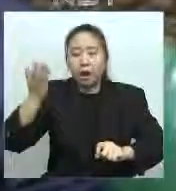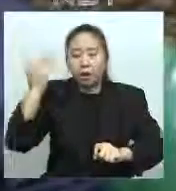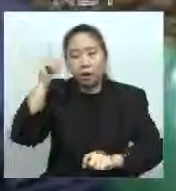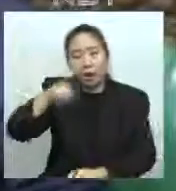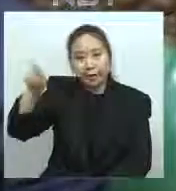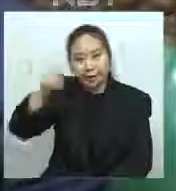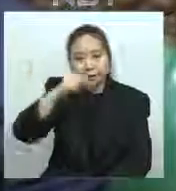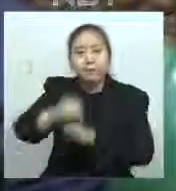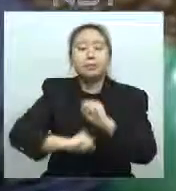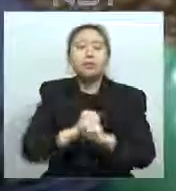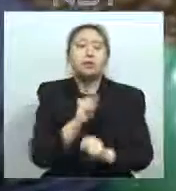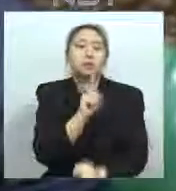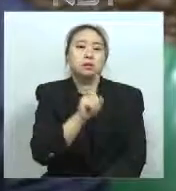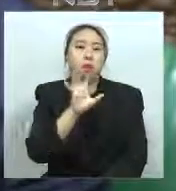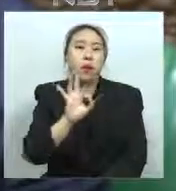ฤษปี